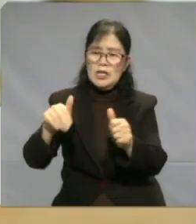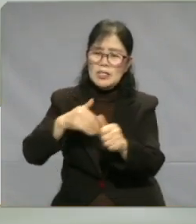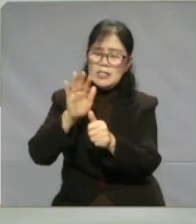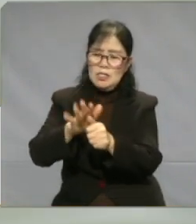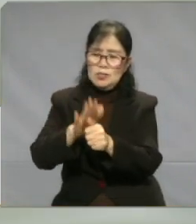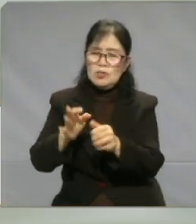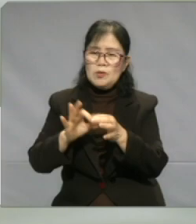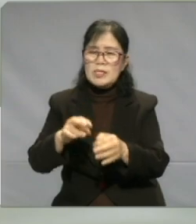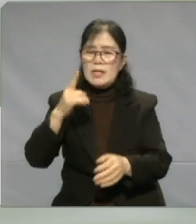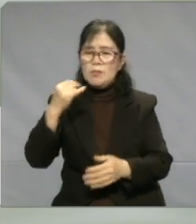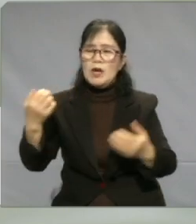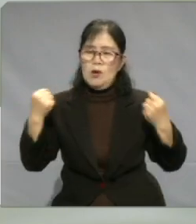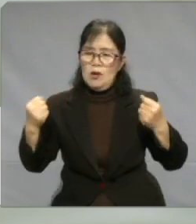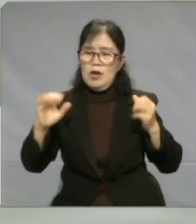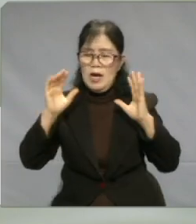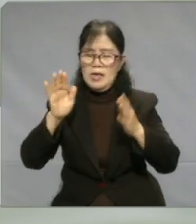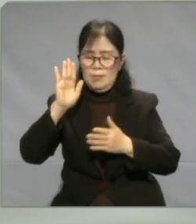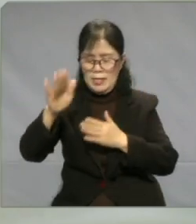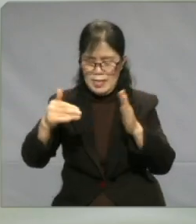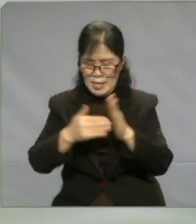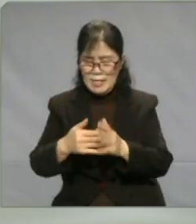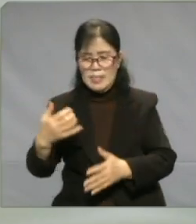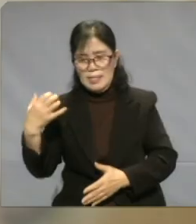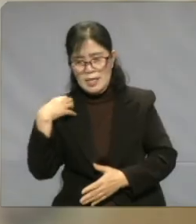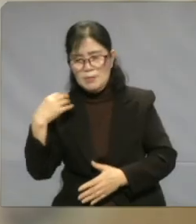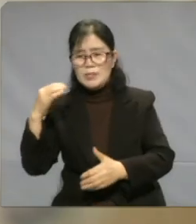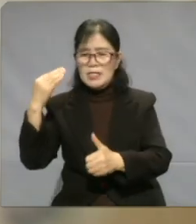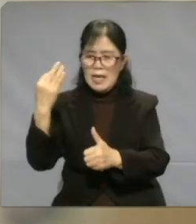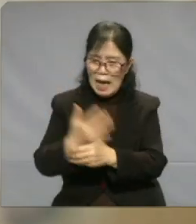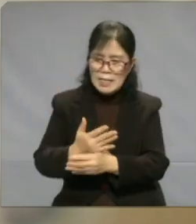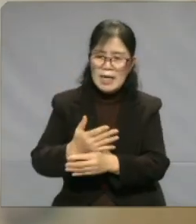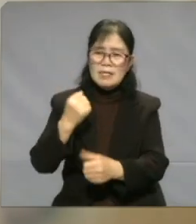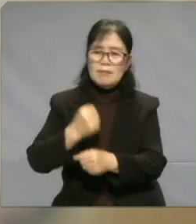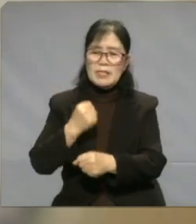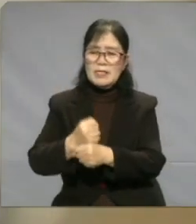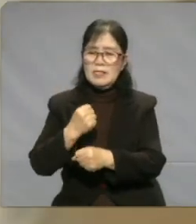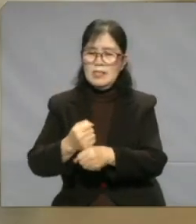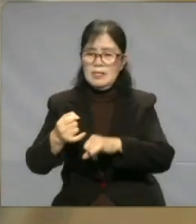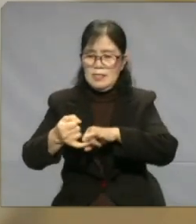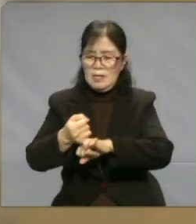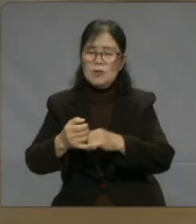산모의 건강과 아이의 미래까지 책임지는 안양시를 만들겠다고